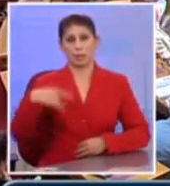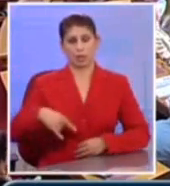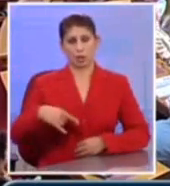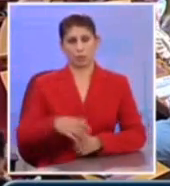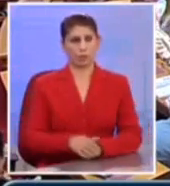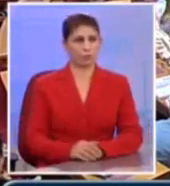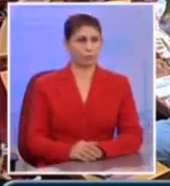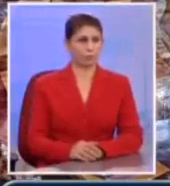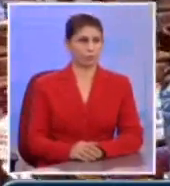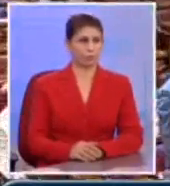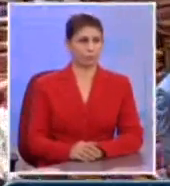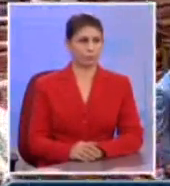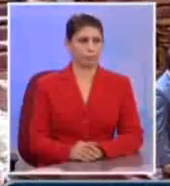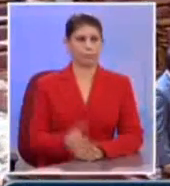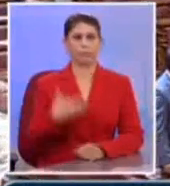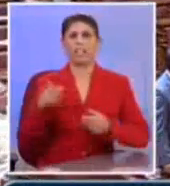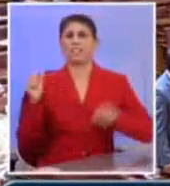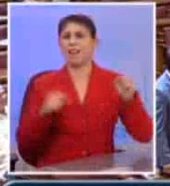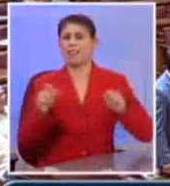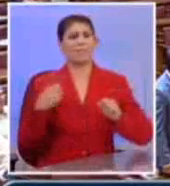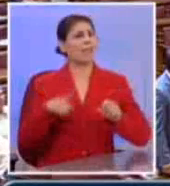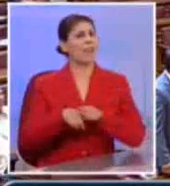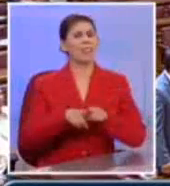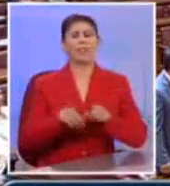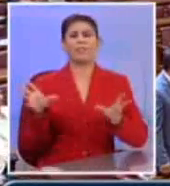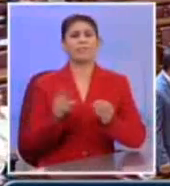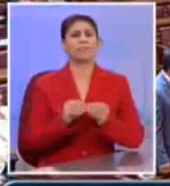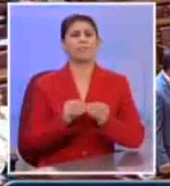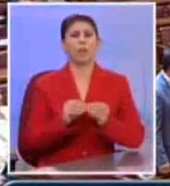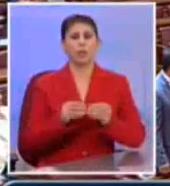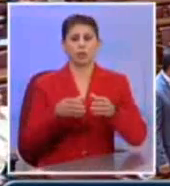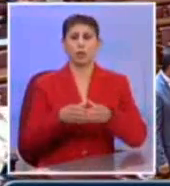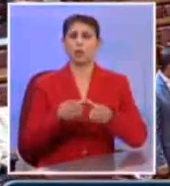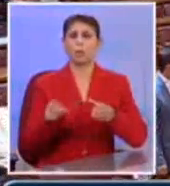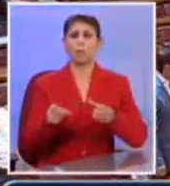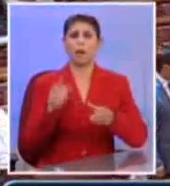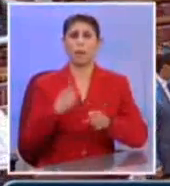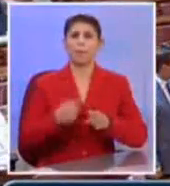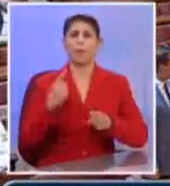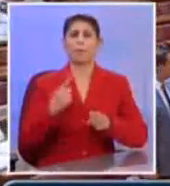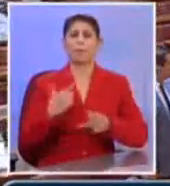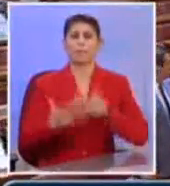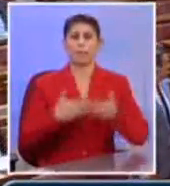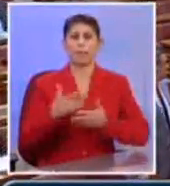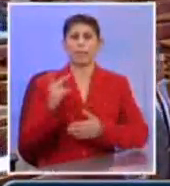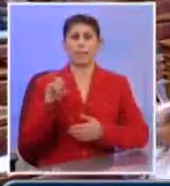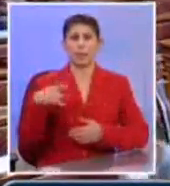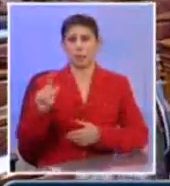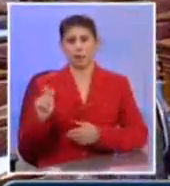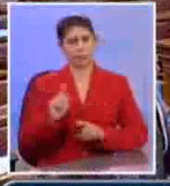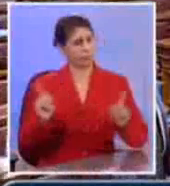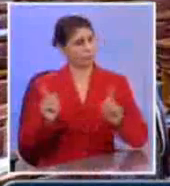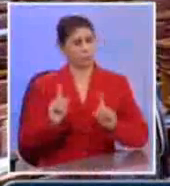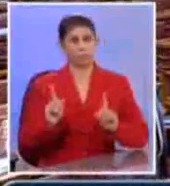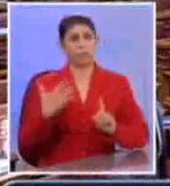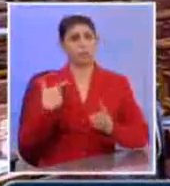την αποχώρησή σας. Οι ενστάσεις μας δεν εδράζονται στο κομμάτι της απλοποίησης λειτουργίας των ΚΕΠΑ. Σας το είπαμε άλλωστε.